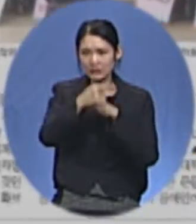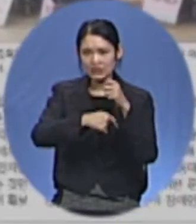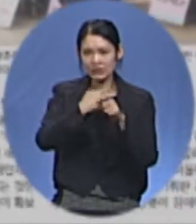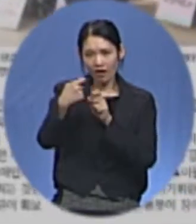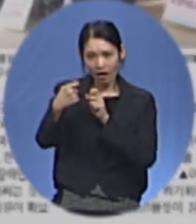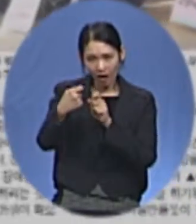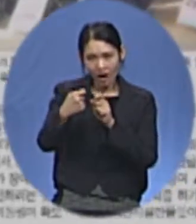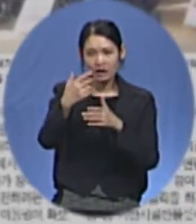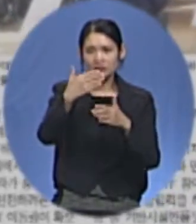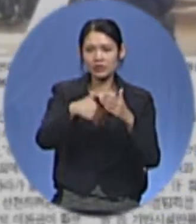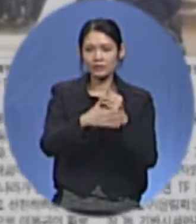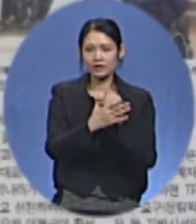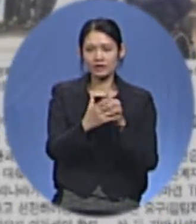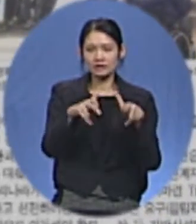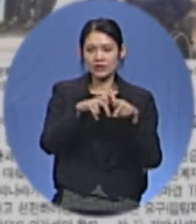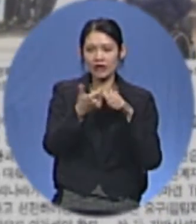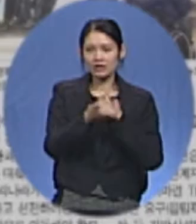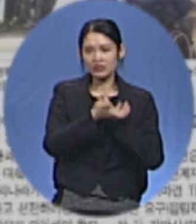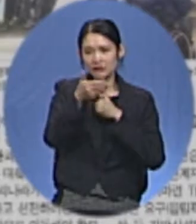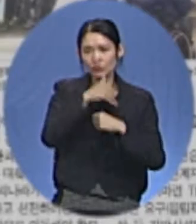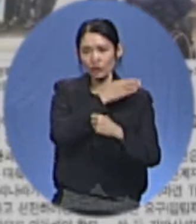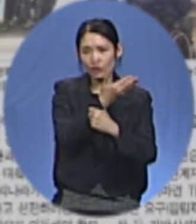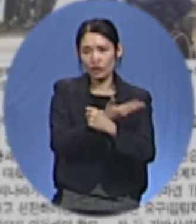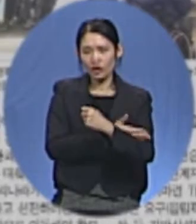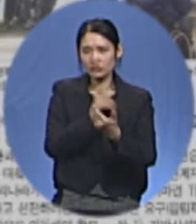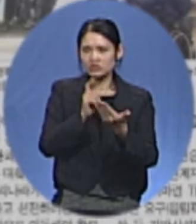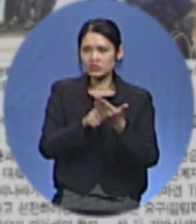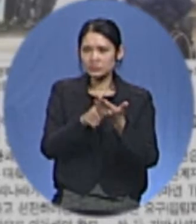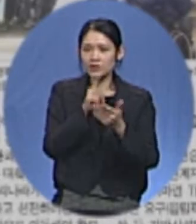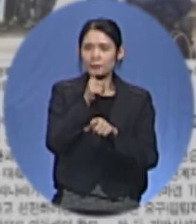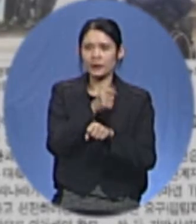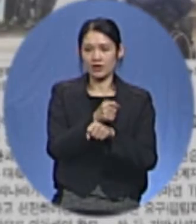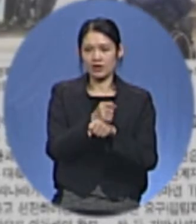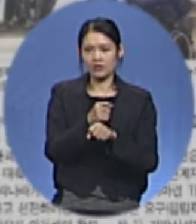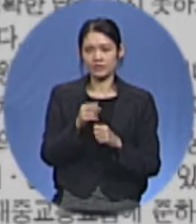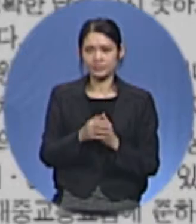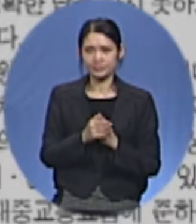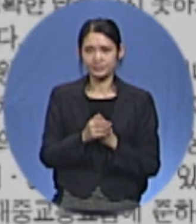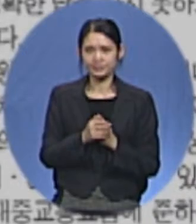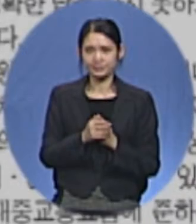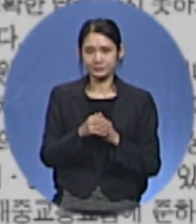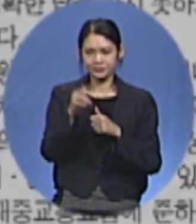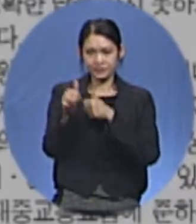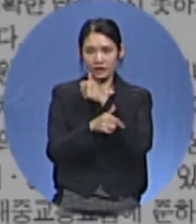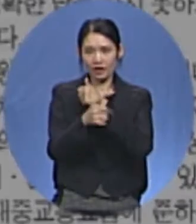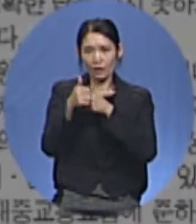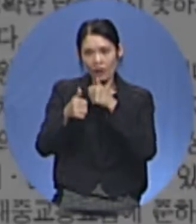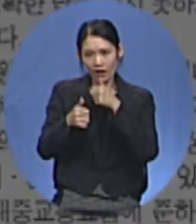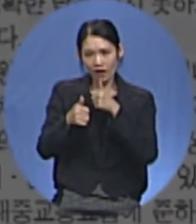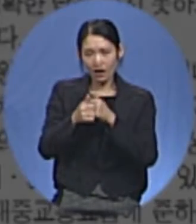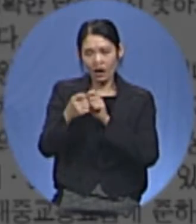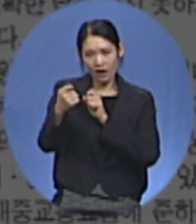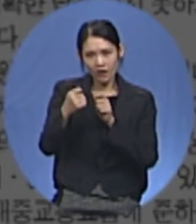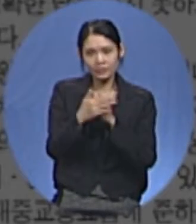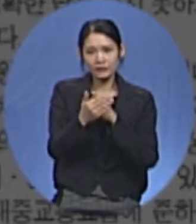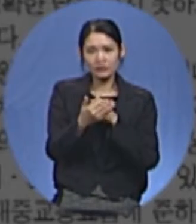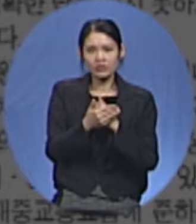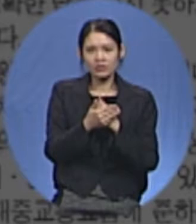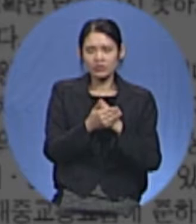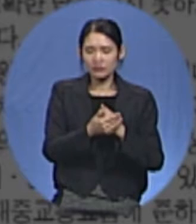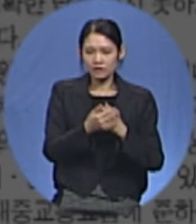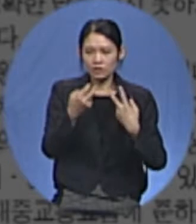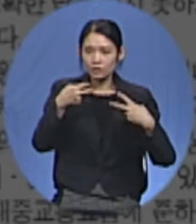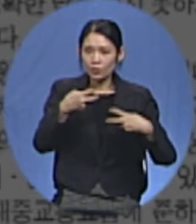가운데 장애인 이동권에 대한 대책이 촉구되고 있다는 내용입니다. 대회를 앞두고 교통약자를 위한 이동권